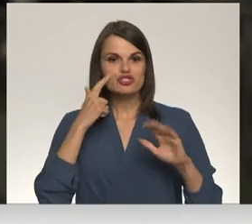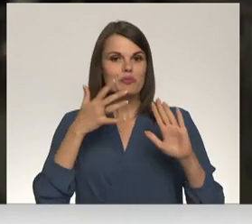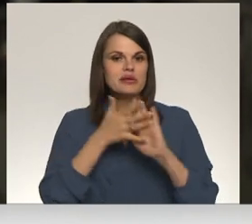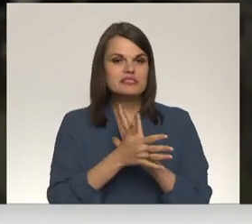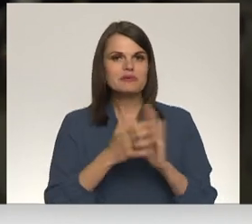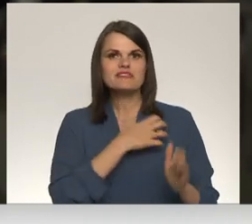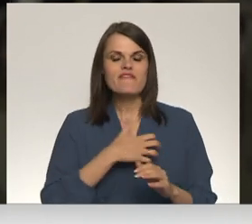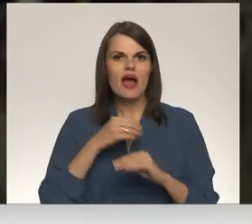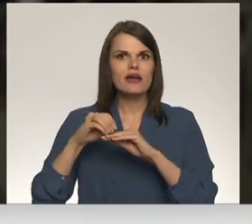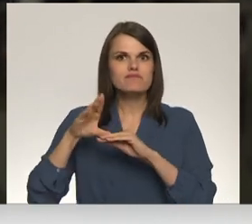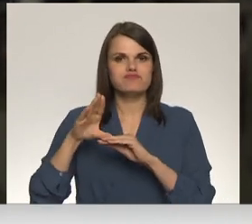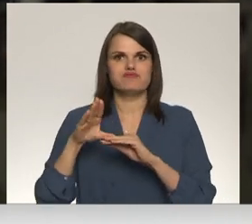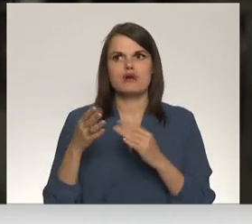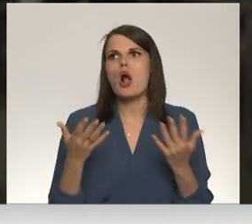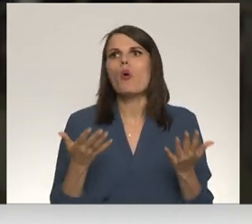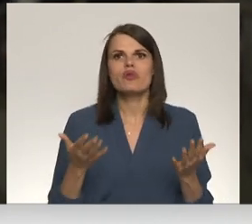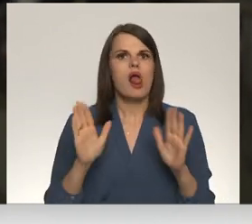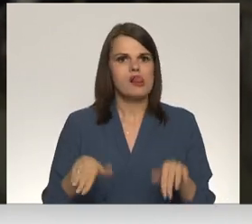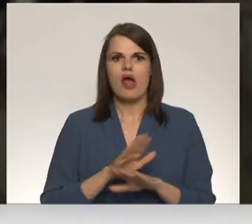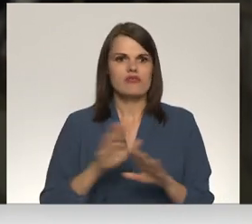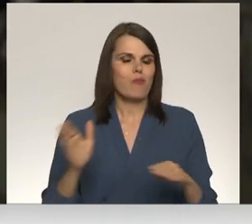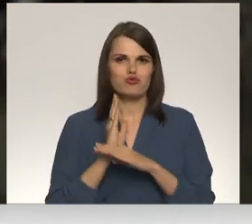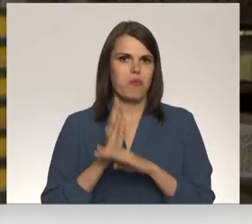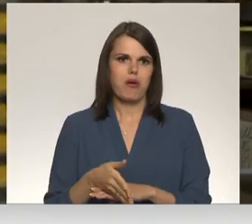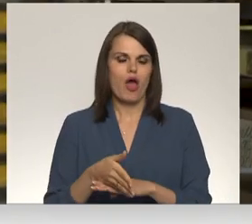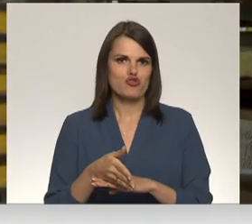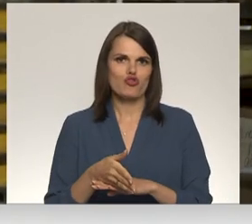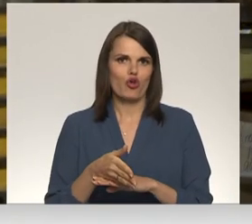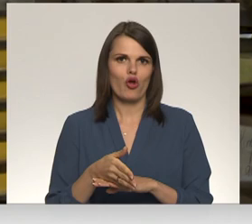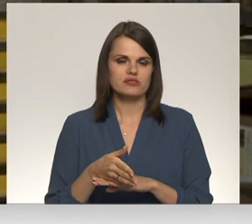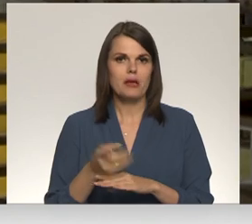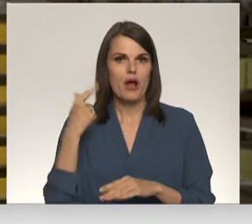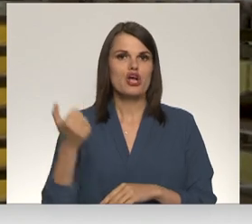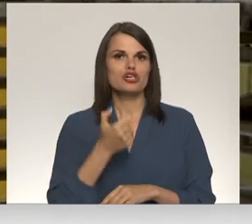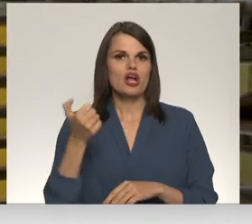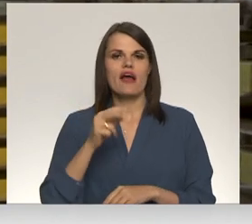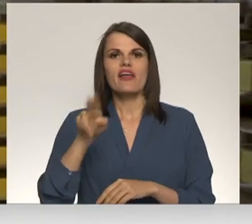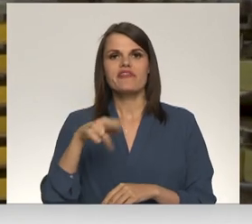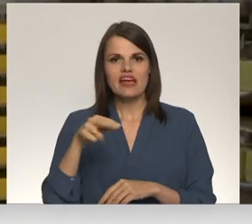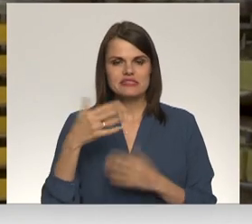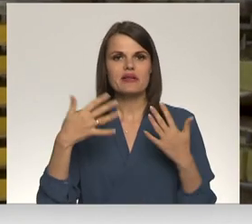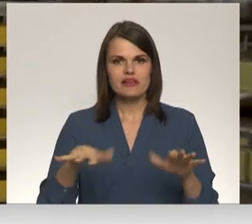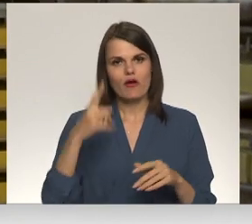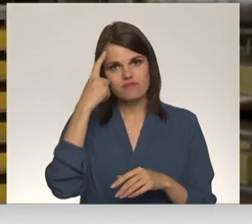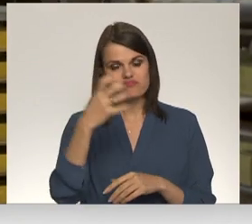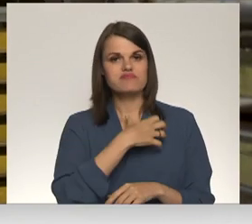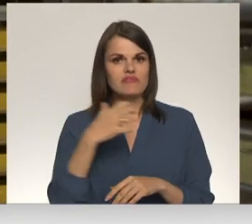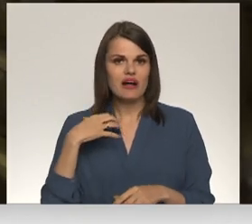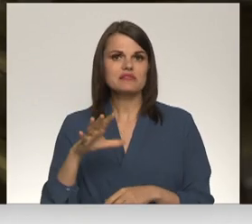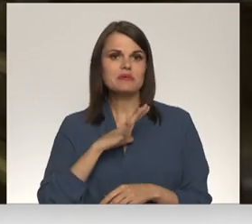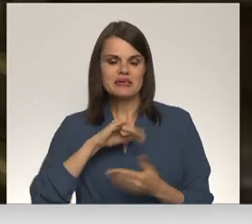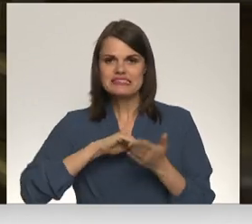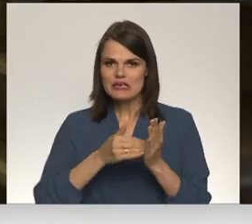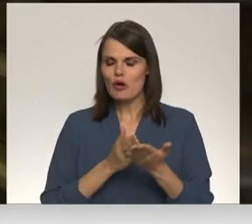jāveido iekrājumu, lai mēs nenonāktu uz bankrota sliekšņa. Jo pērnā gada decembrī uzņēmēji informēja valdību, ka situācija